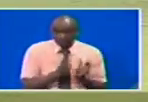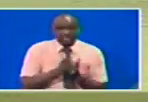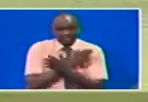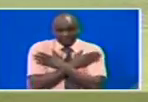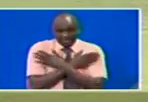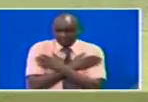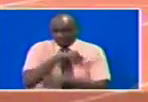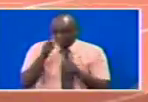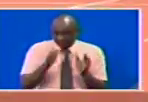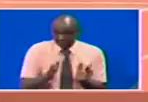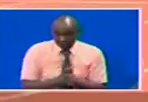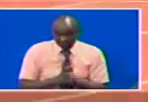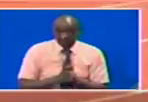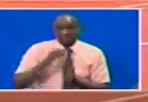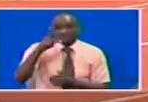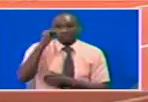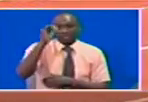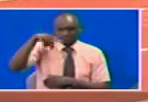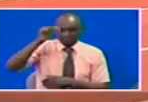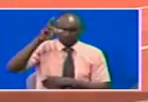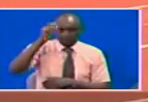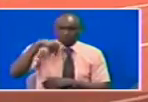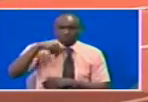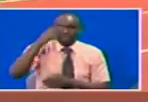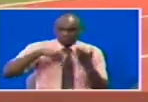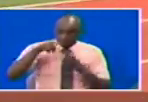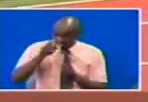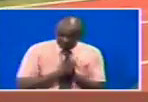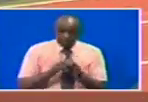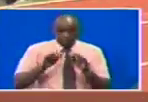bingwa wa dunia mara tatu Asbel Kiprop anaangazia sana mashindano ya dunia jijini London.